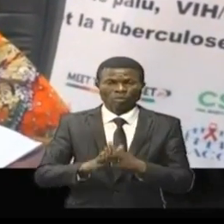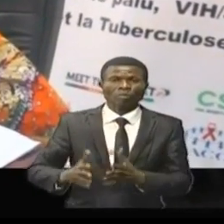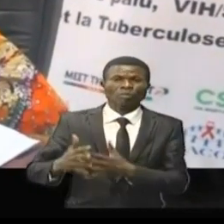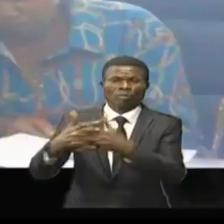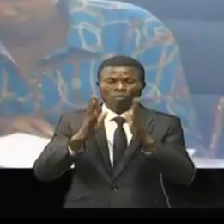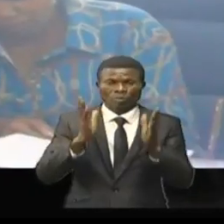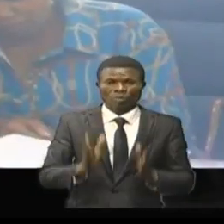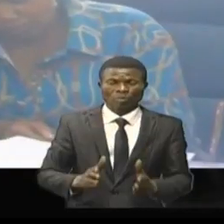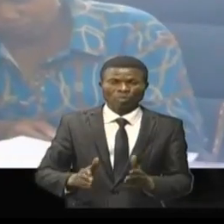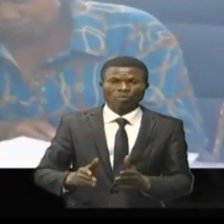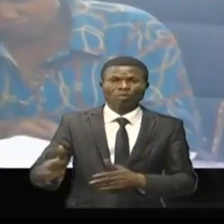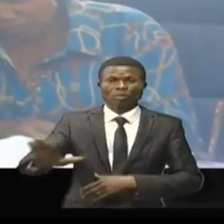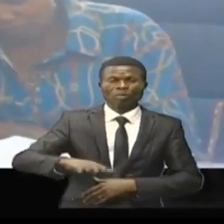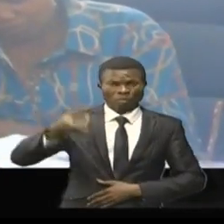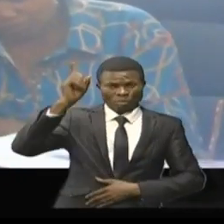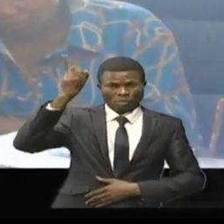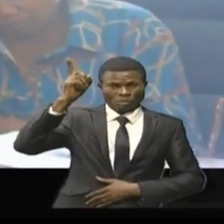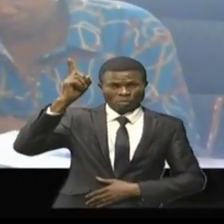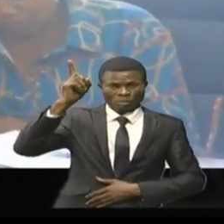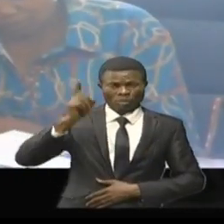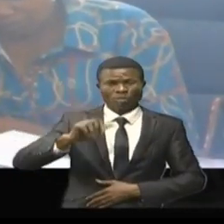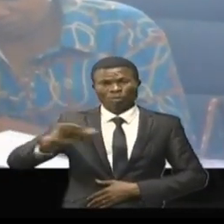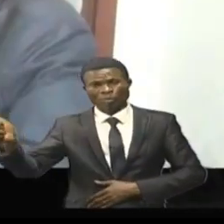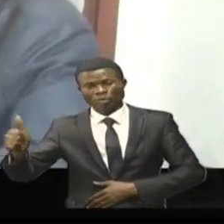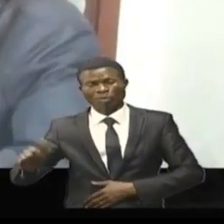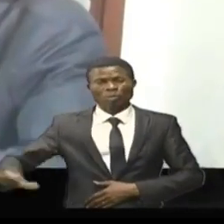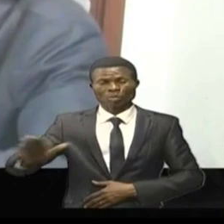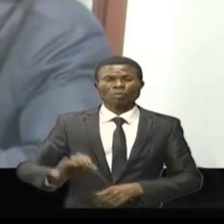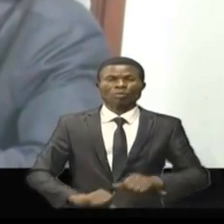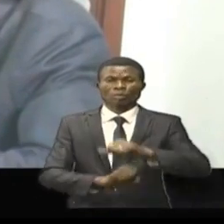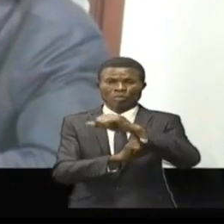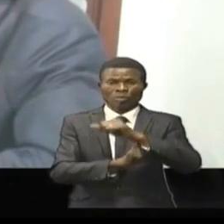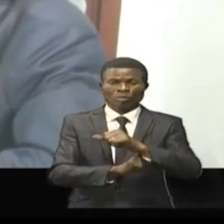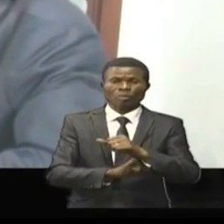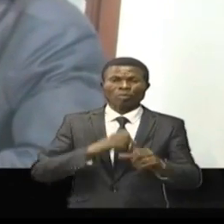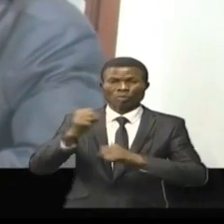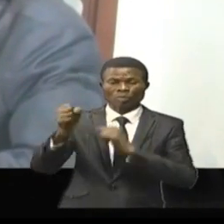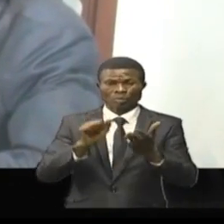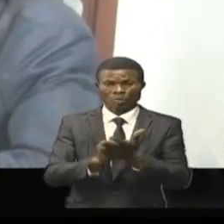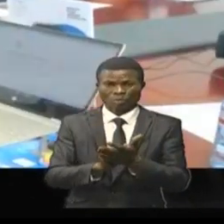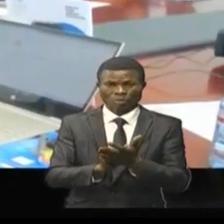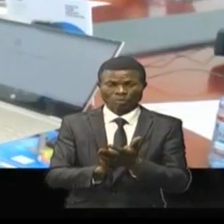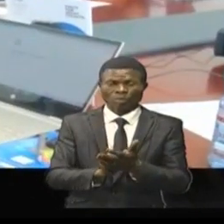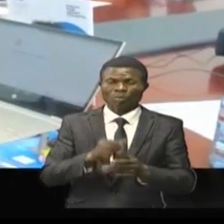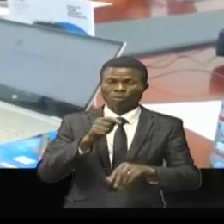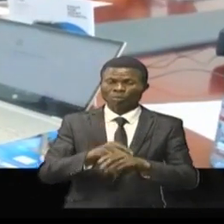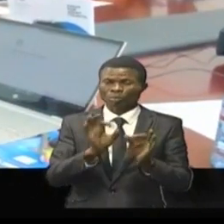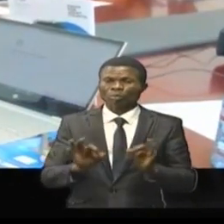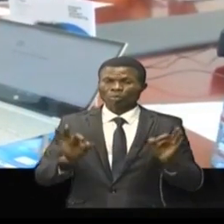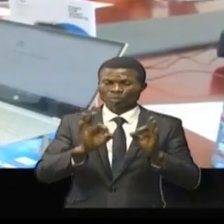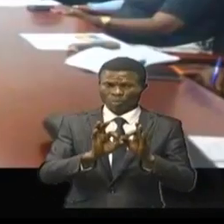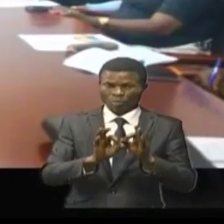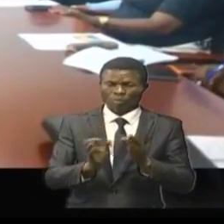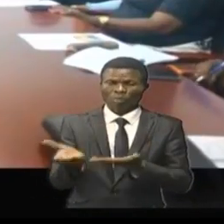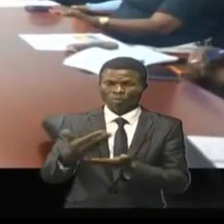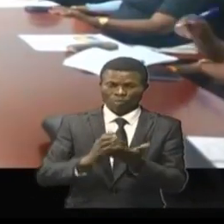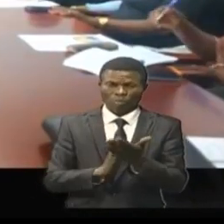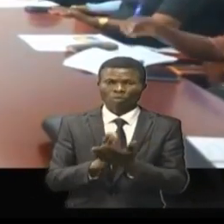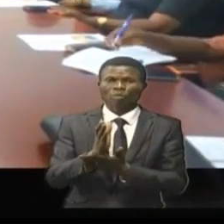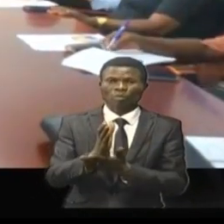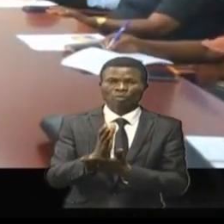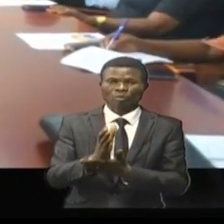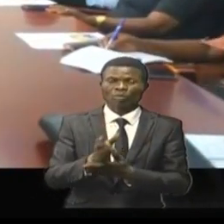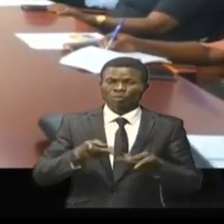comme pays hôte, assistée des autres États engagés dans cette lutte, est le moment charnière pour se remettre sur la bonne voie, ce